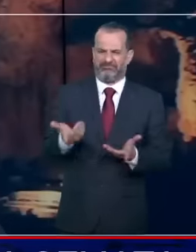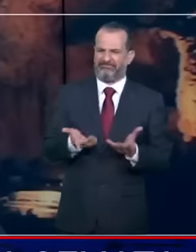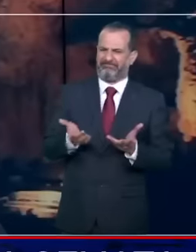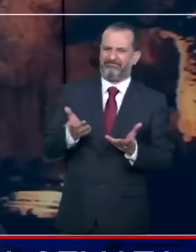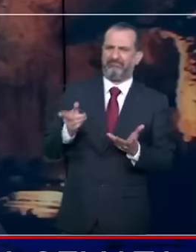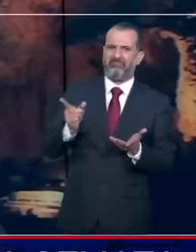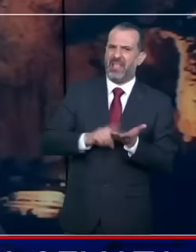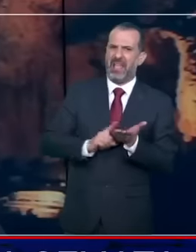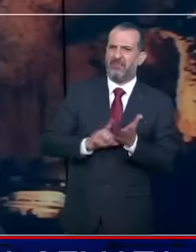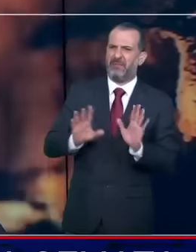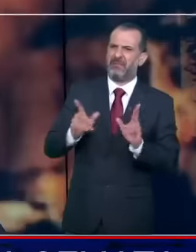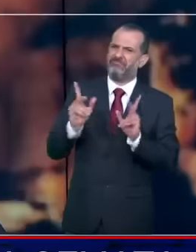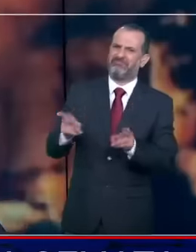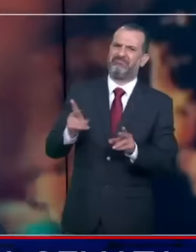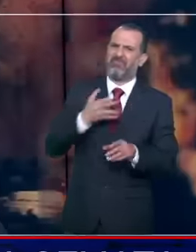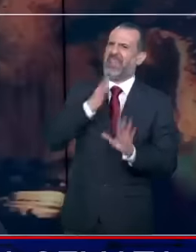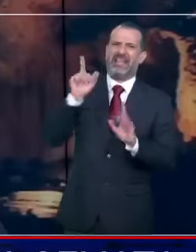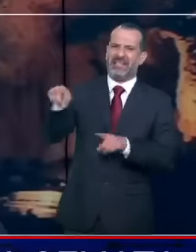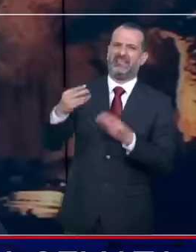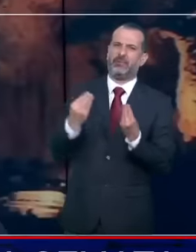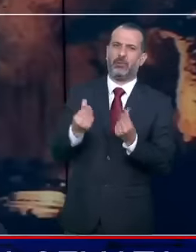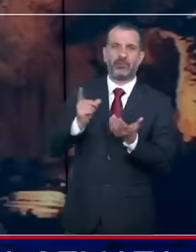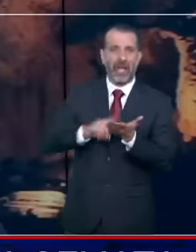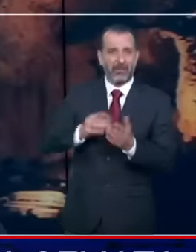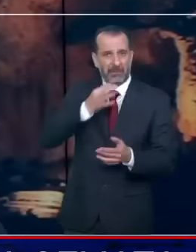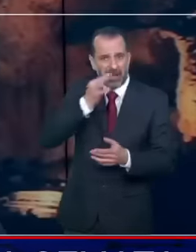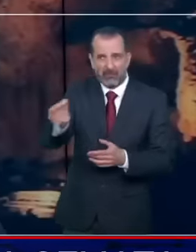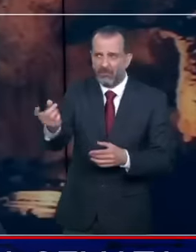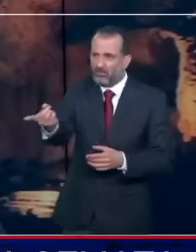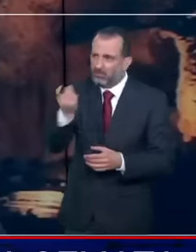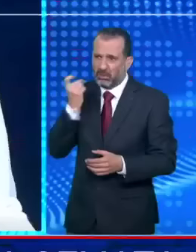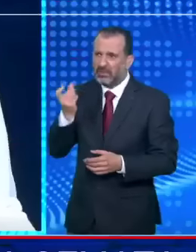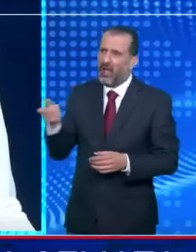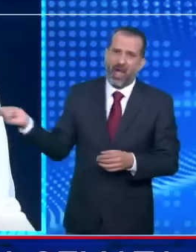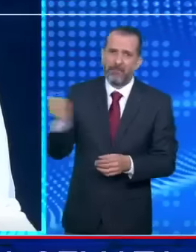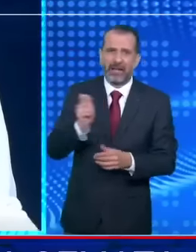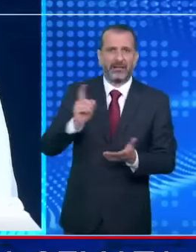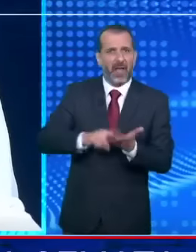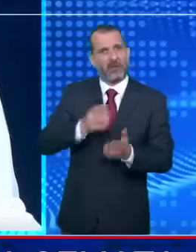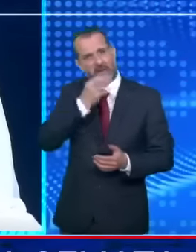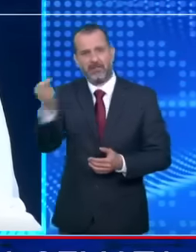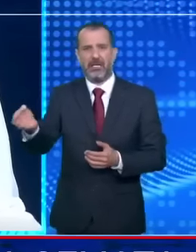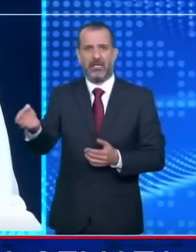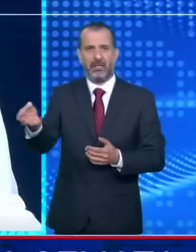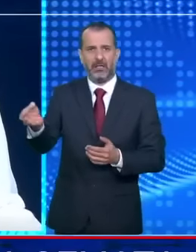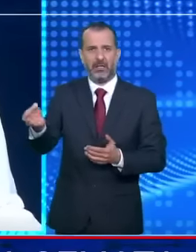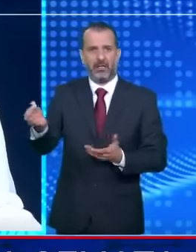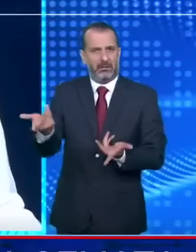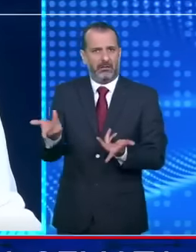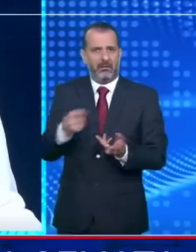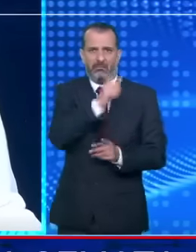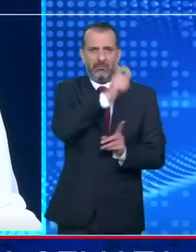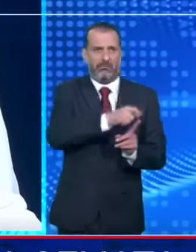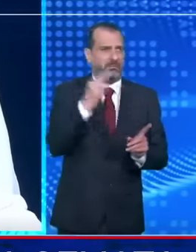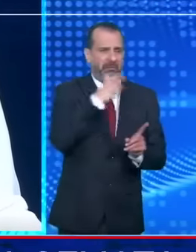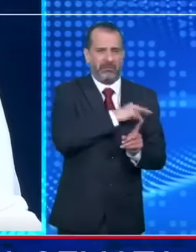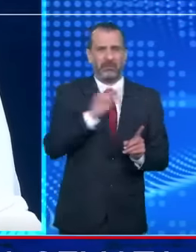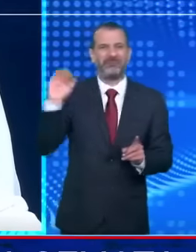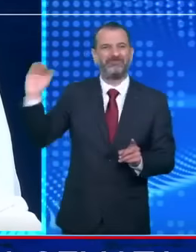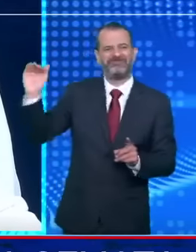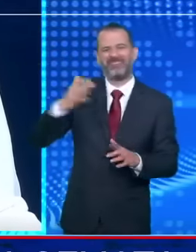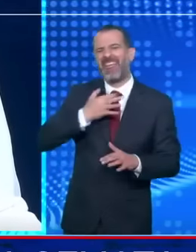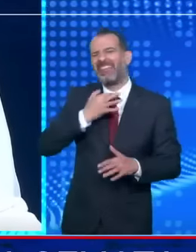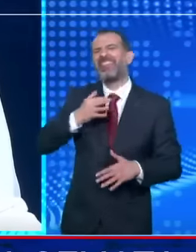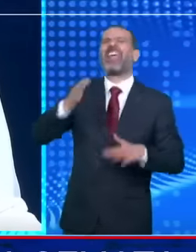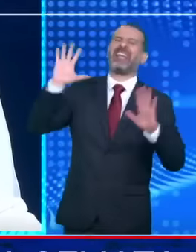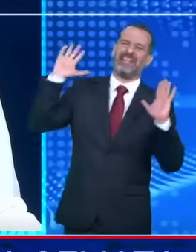να την αποκαλέσει προκλητική ή απαράδεκτη. Λες και λέει στον κύριο Ερντογάν ότι δεν χρειαζόταν να το κάνεις αυτό,